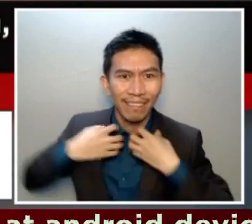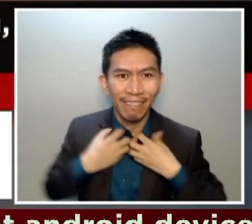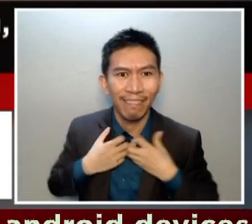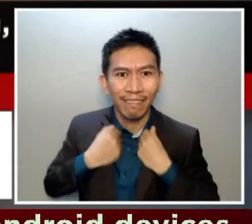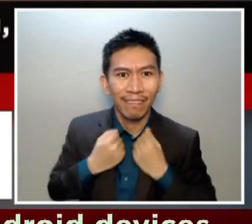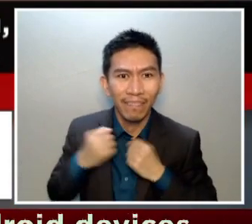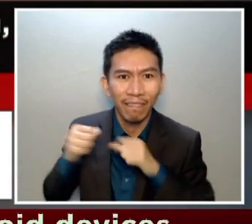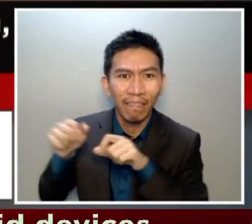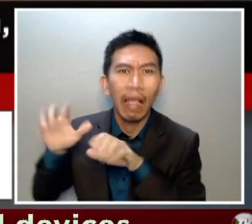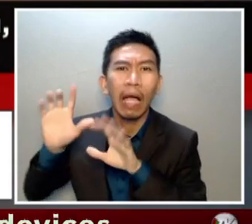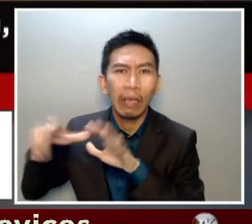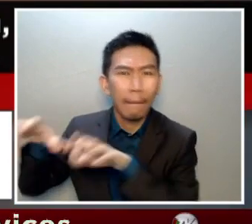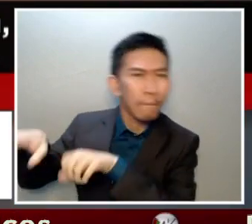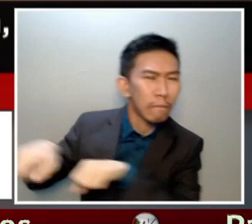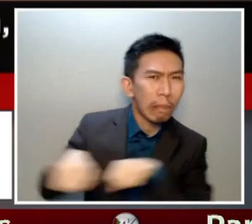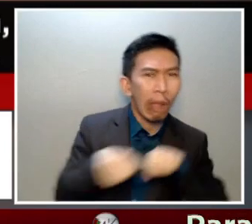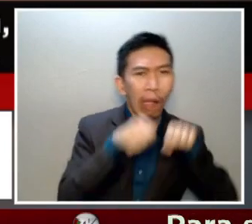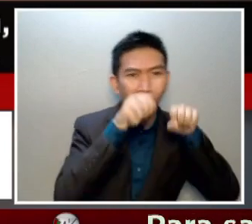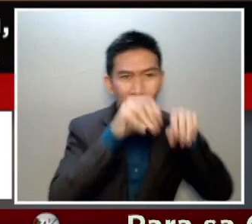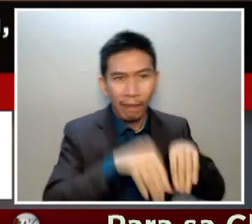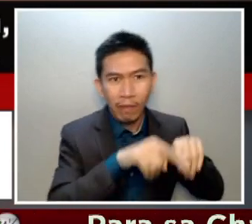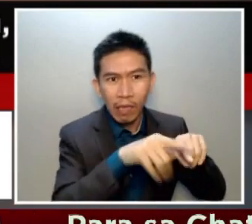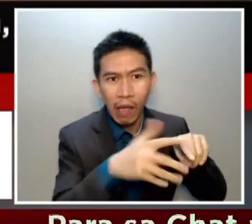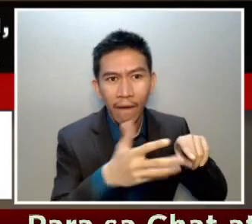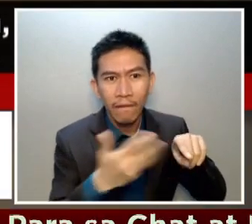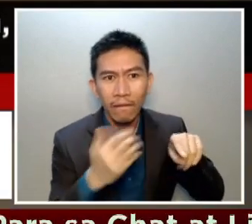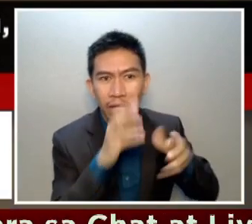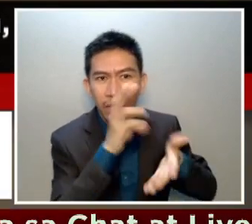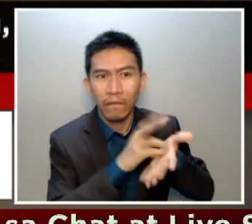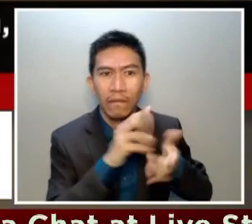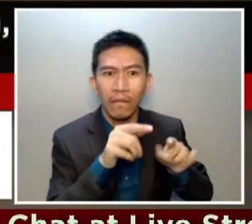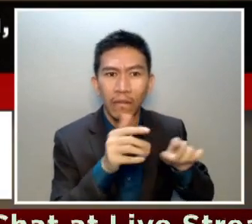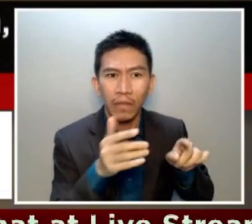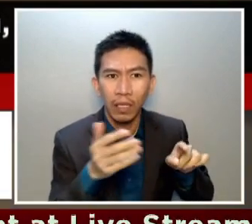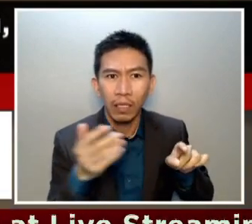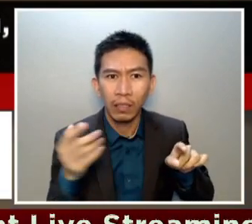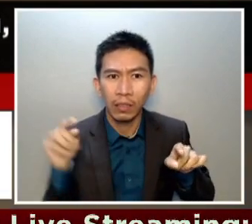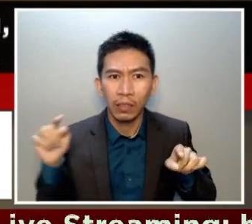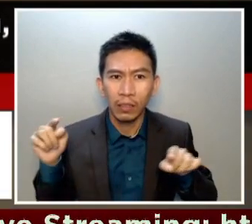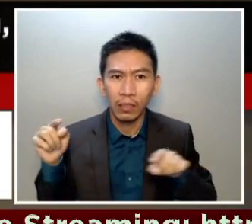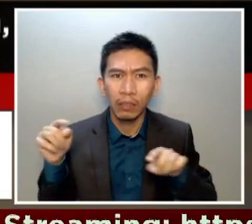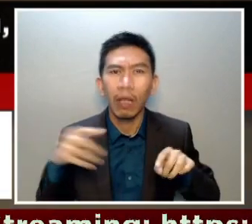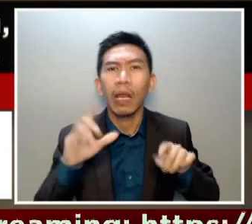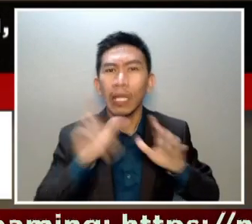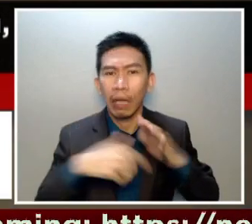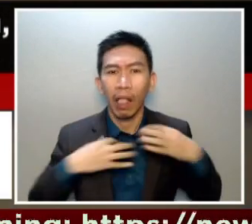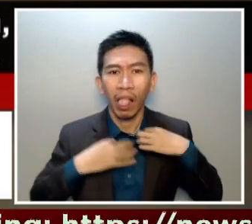ron, pagkaraan yung baba niya, lang yung police, inubaran na ng damit.